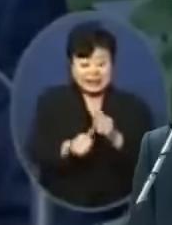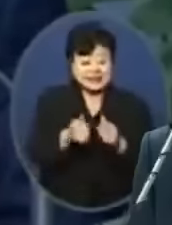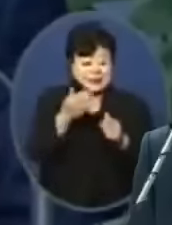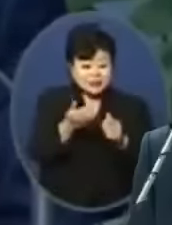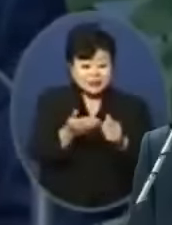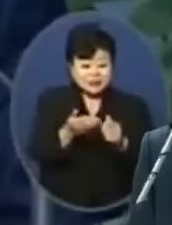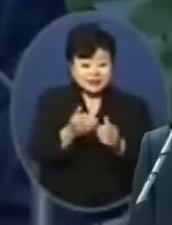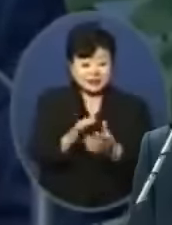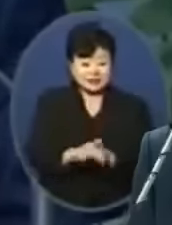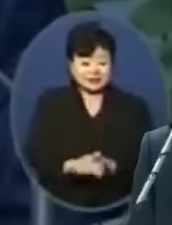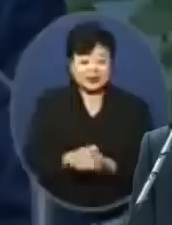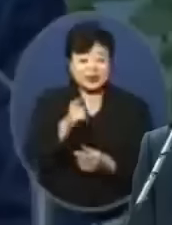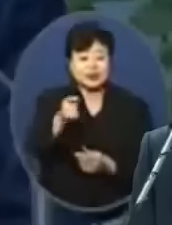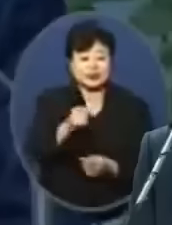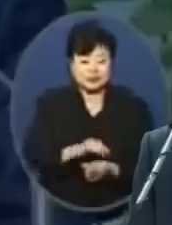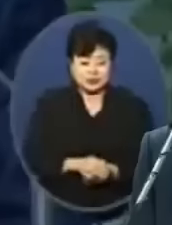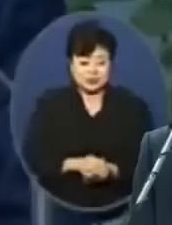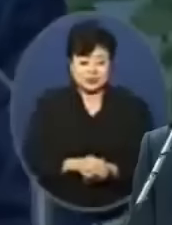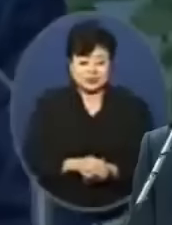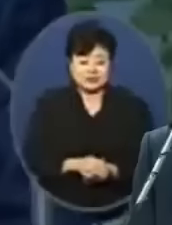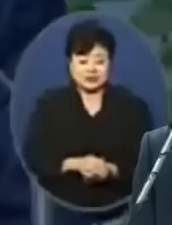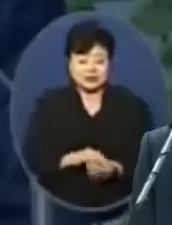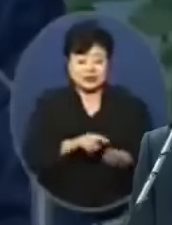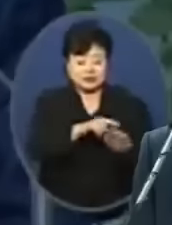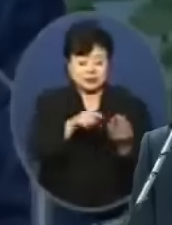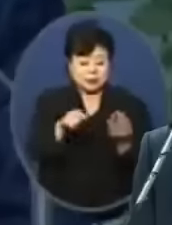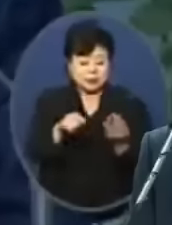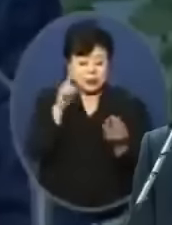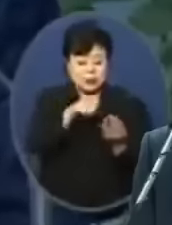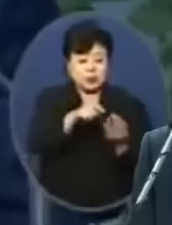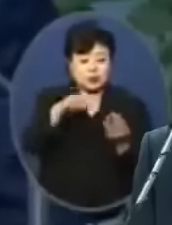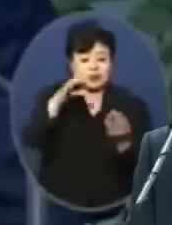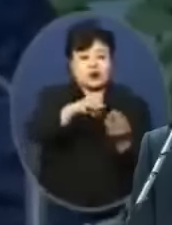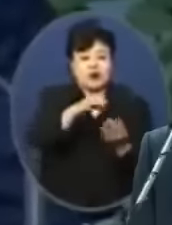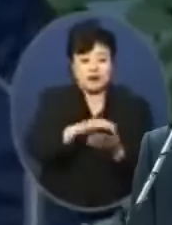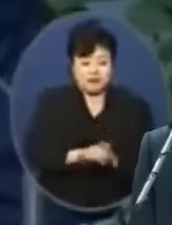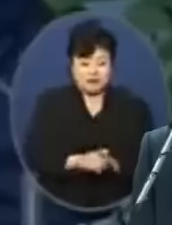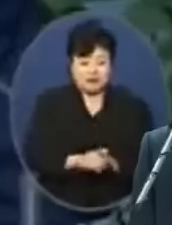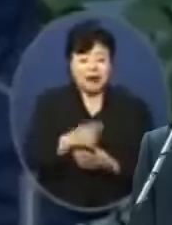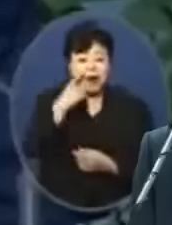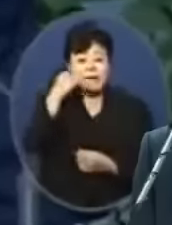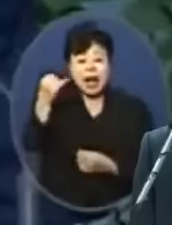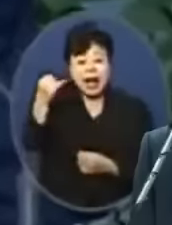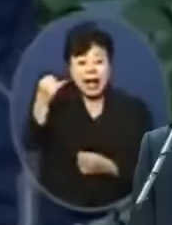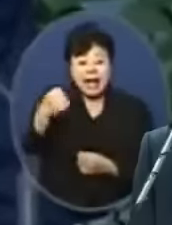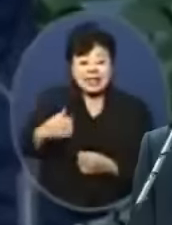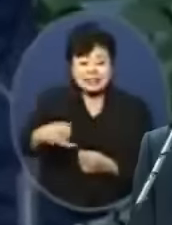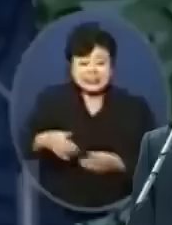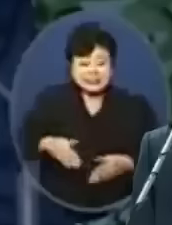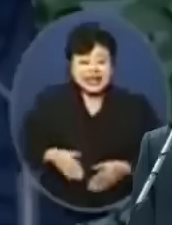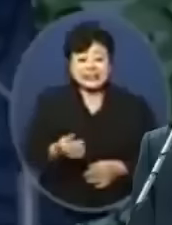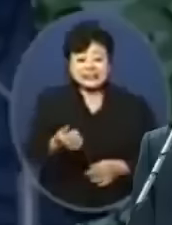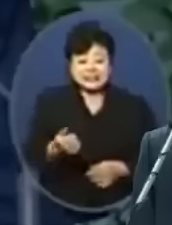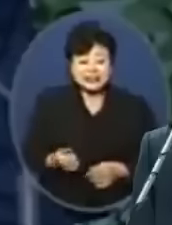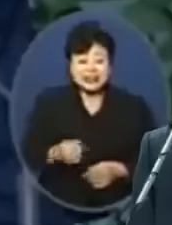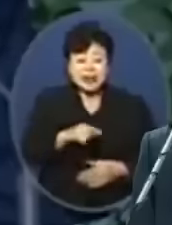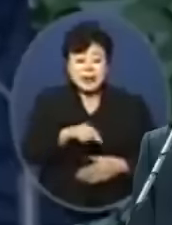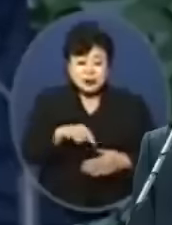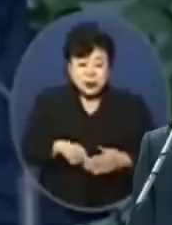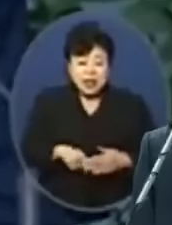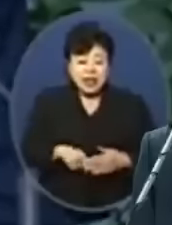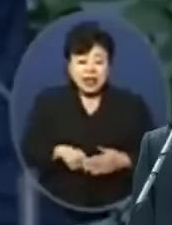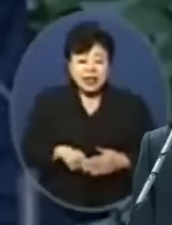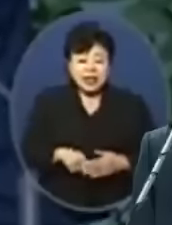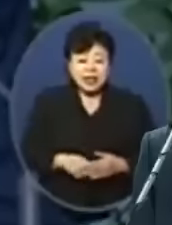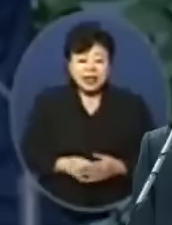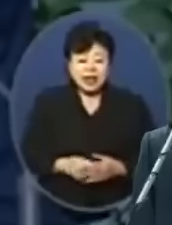하나님은 여러분을 택할 수 있을까요? 어머니가 자녀를 낳기 전에 뱃속에